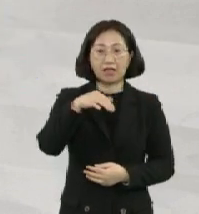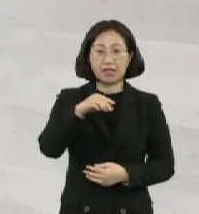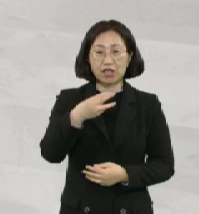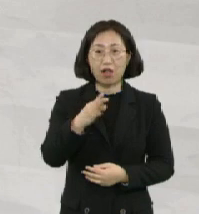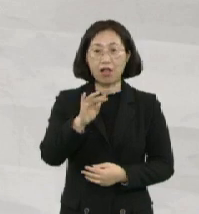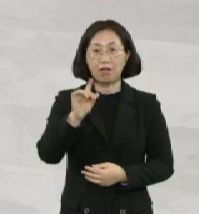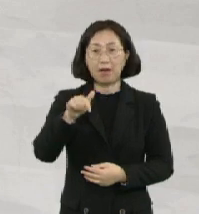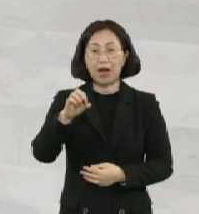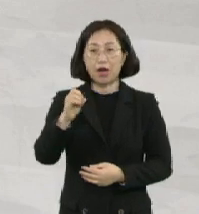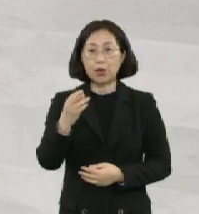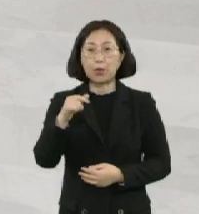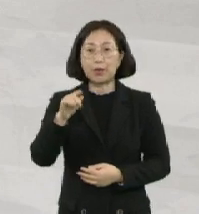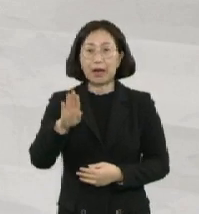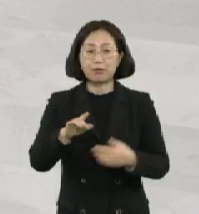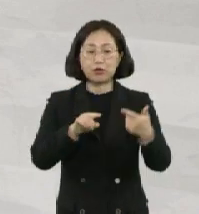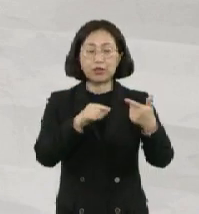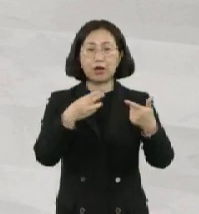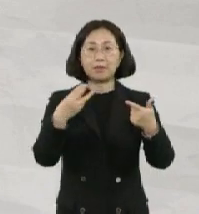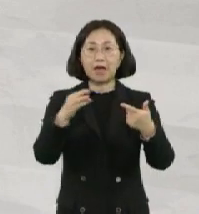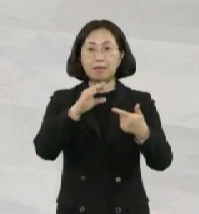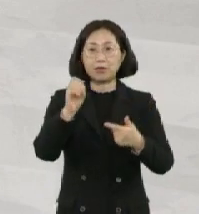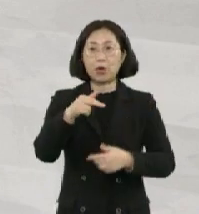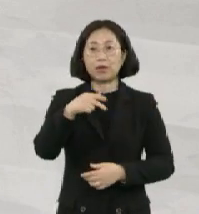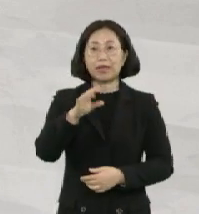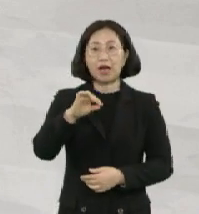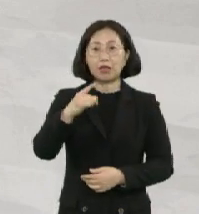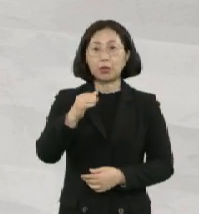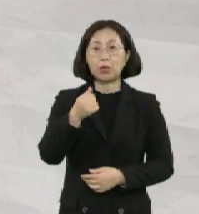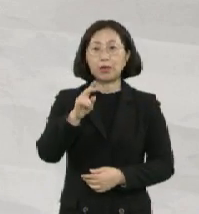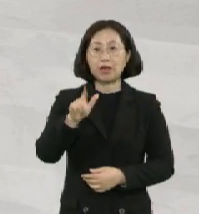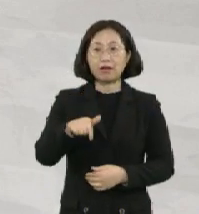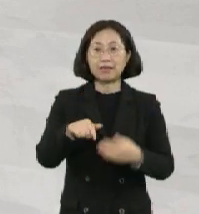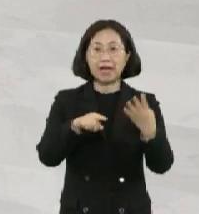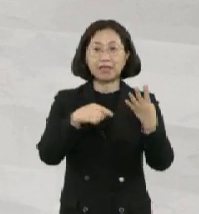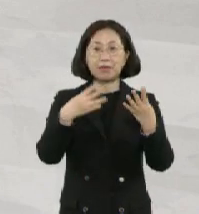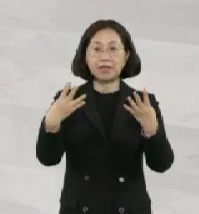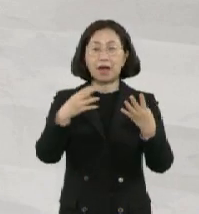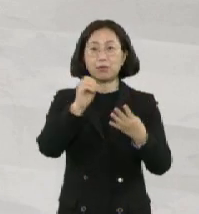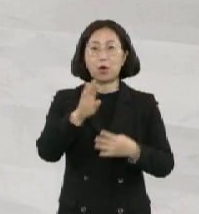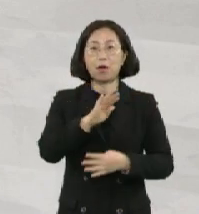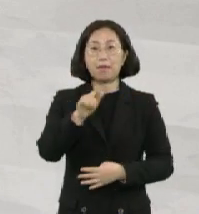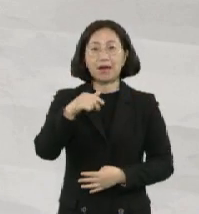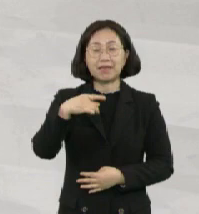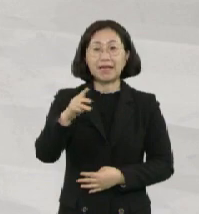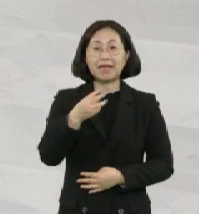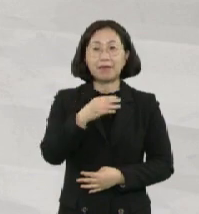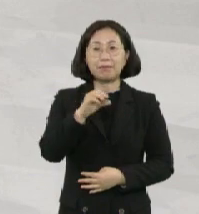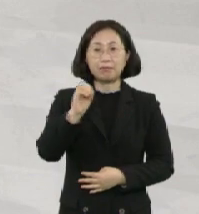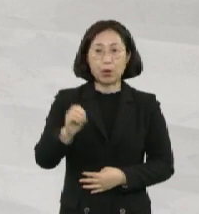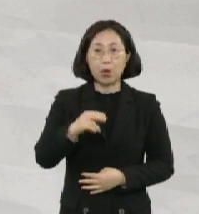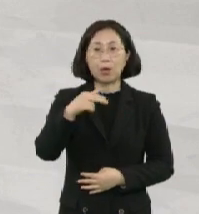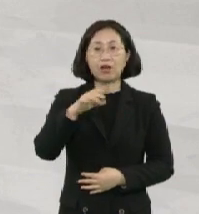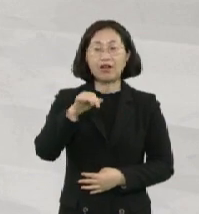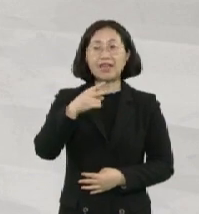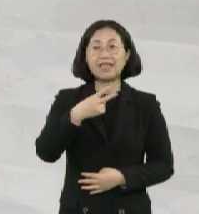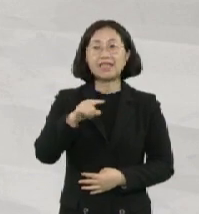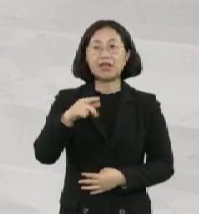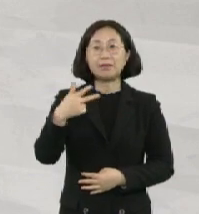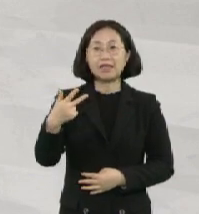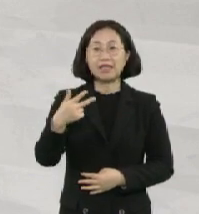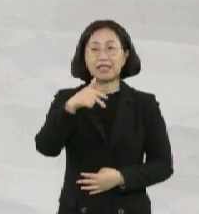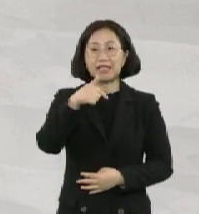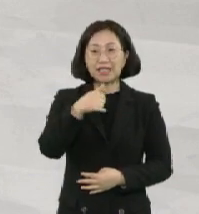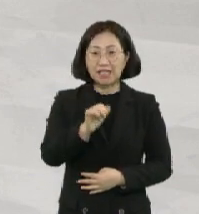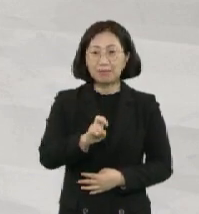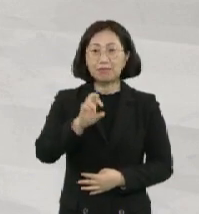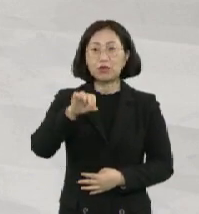후보는 6.3% 장동혁 4.4% 박상 내 3% 전기 연 2.7% 김용기